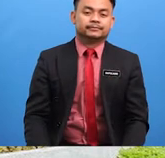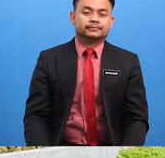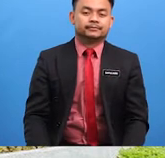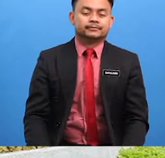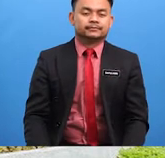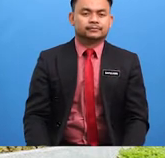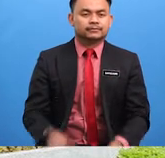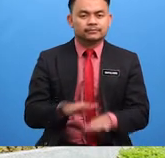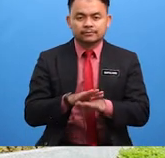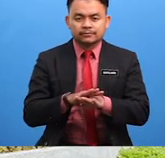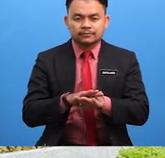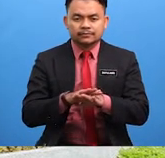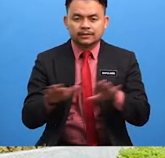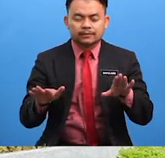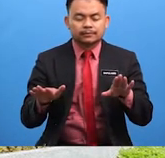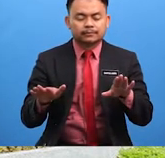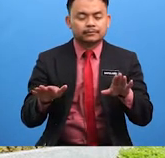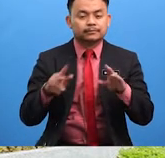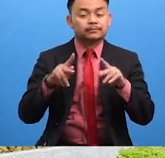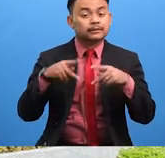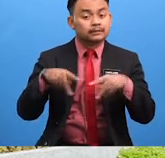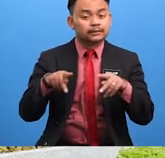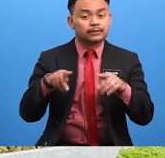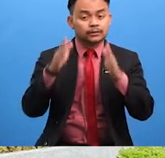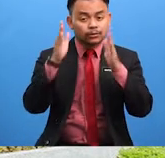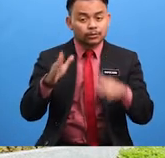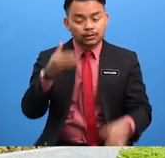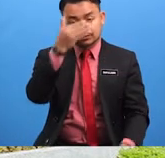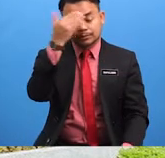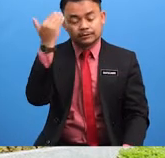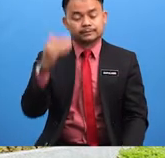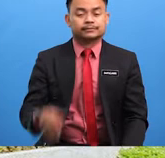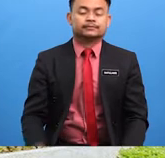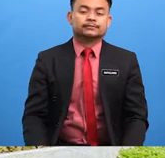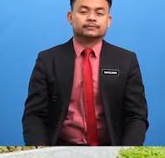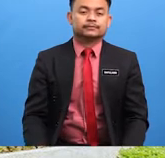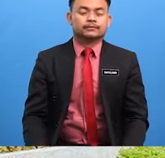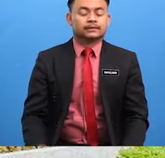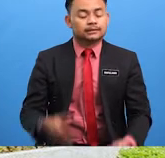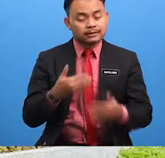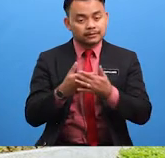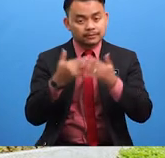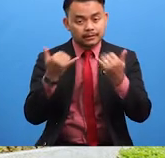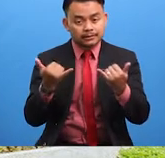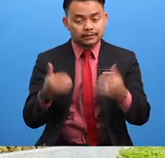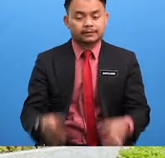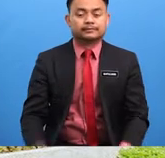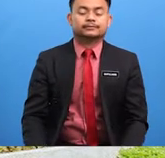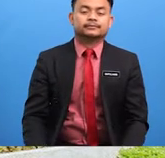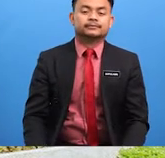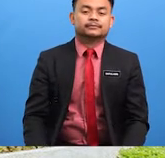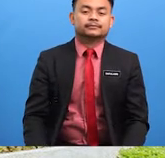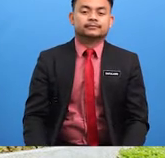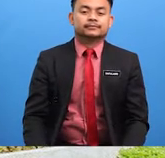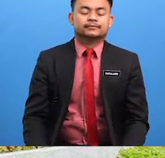Tak lapuk dek zaman, tak lekang dek panas, begitulah perumpamaan yang diberikan.